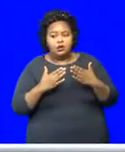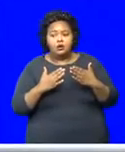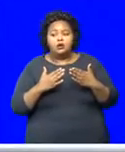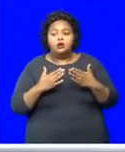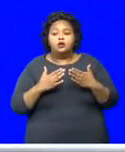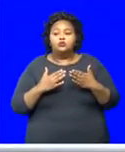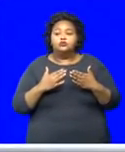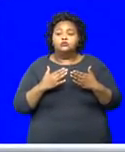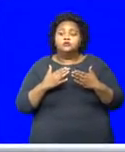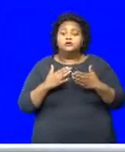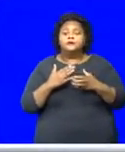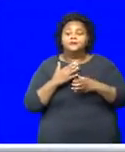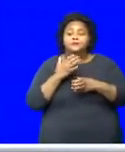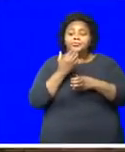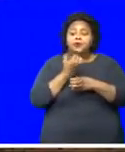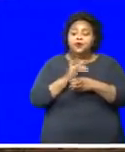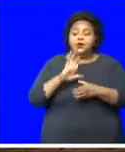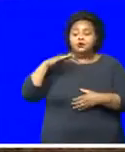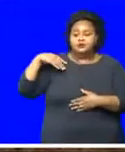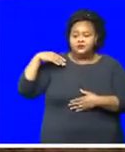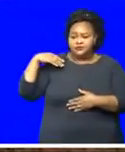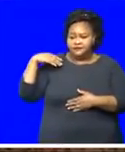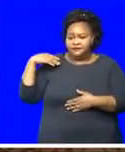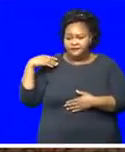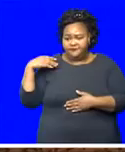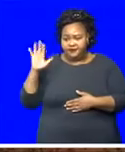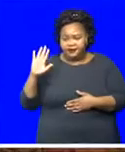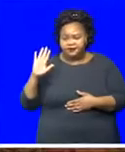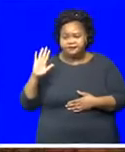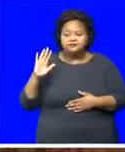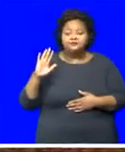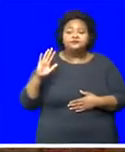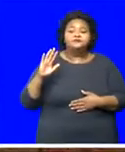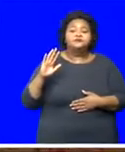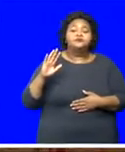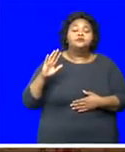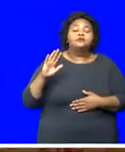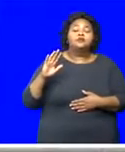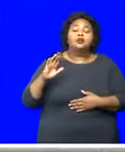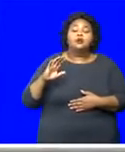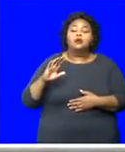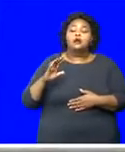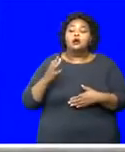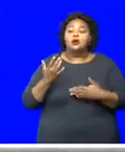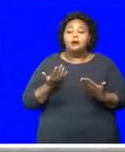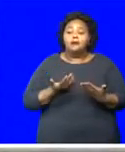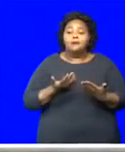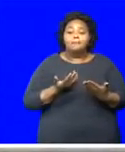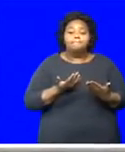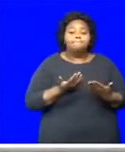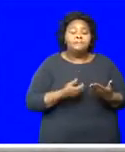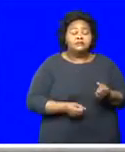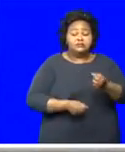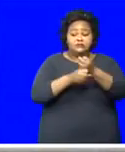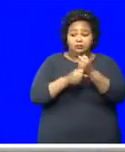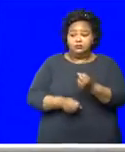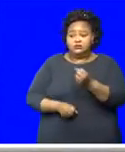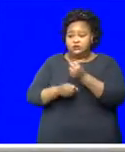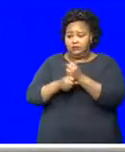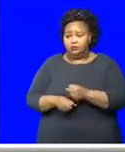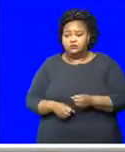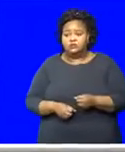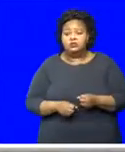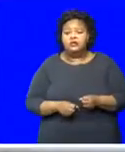kubalingani befu bemavela laseceleni kwelaseSwatini. Siyethemba lokuthi lokho kunokwendekela muhla la ngilokuthi wenza ukuthi